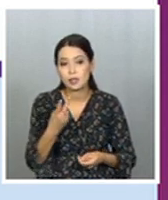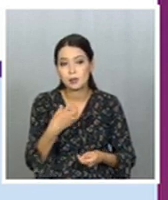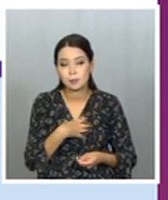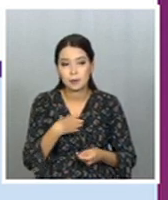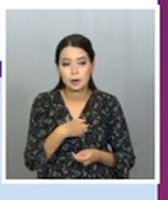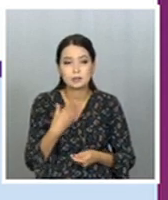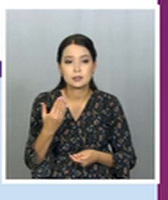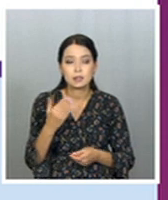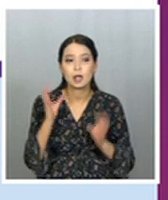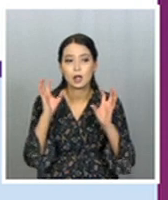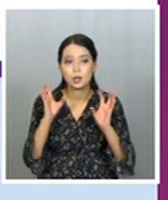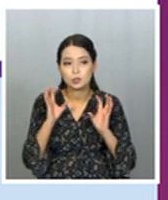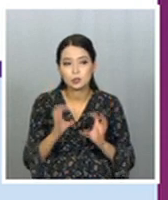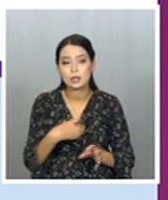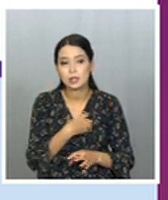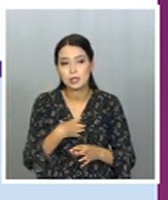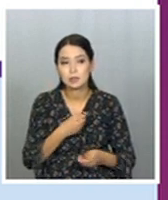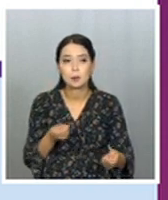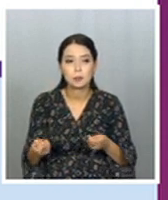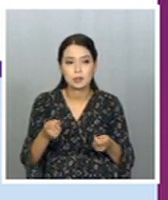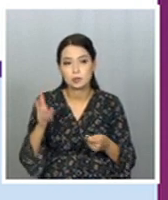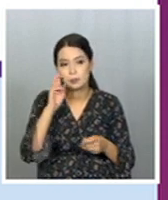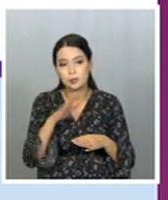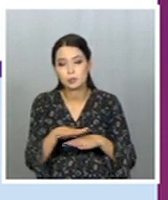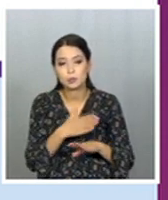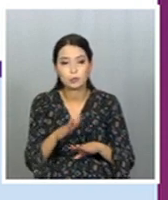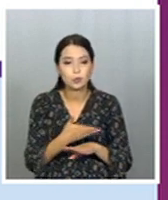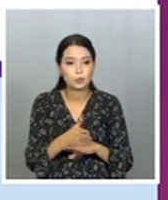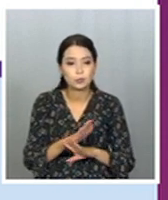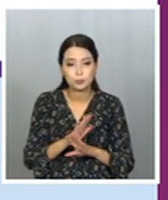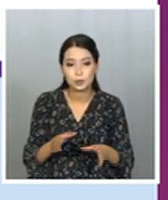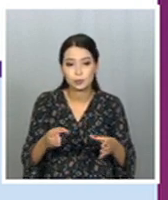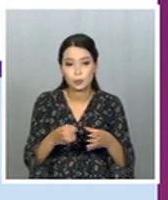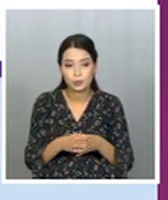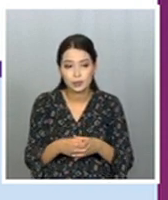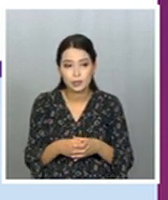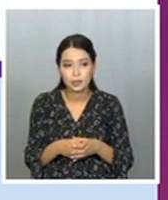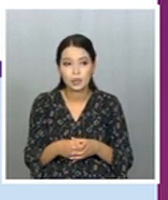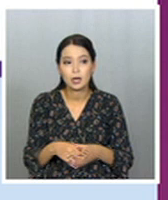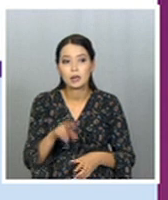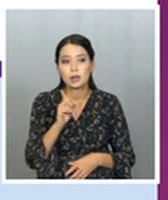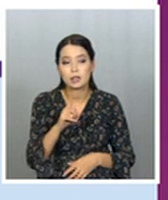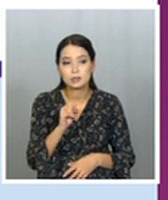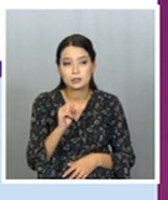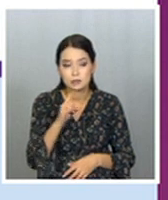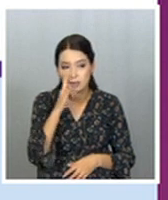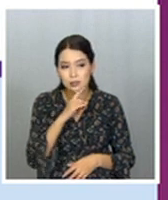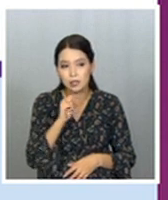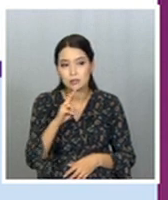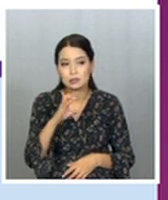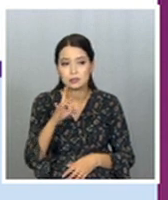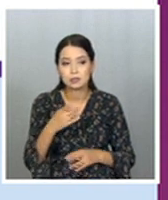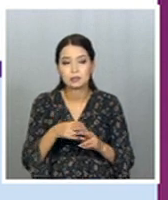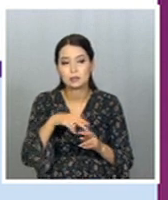бірыңғай конституцияның негізінде басқарылатын мемлекеттің бөлінбейтін бөлігі. Қазақ АКСР – Қазақ автономиялы